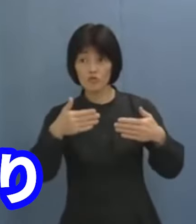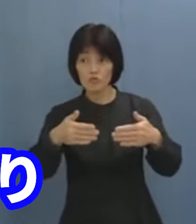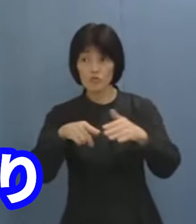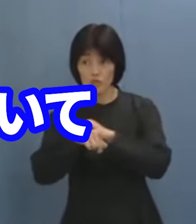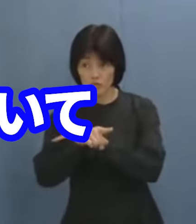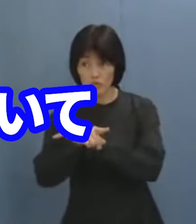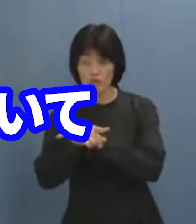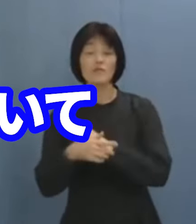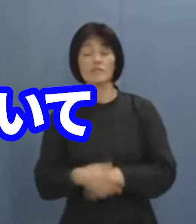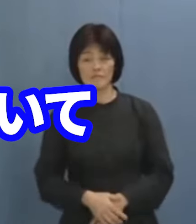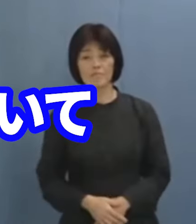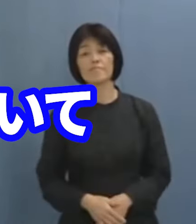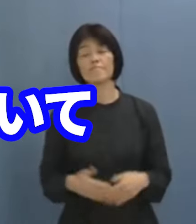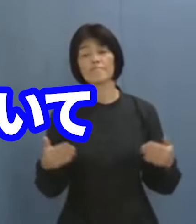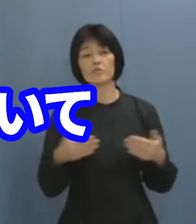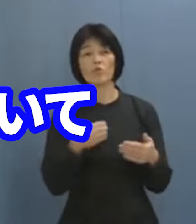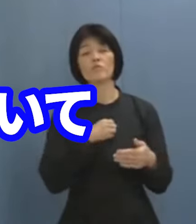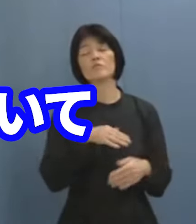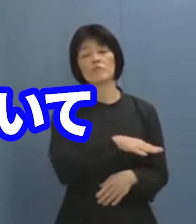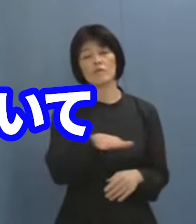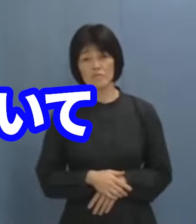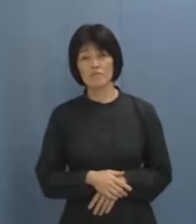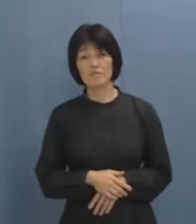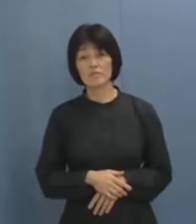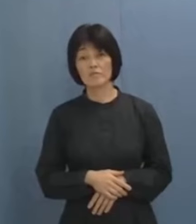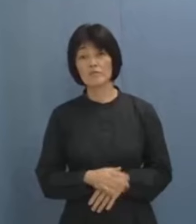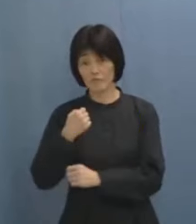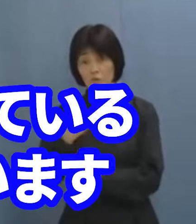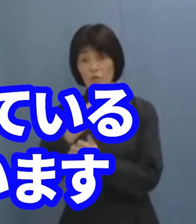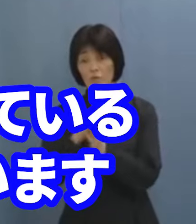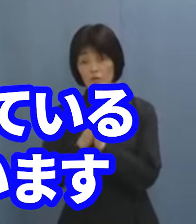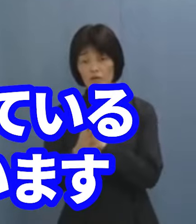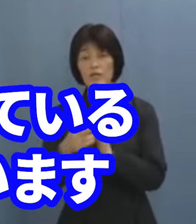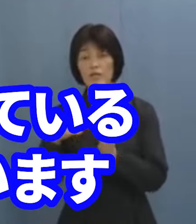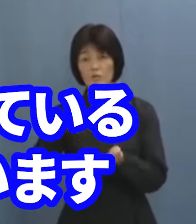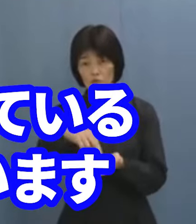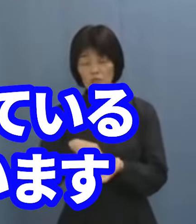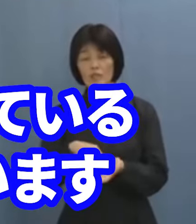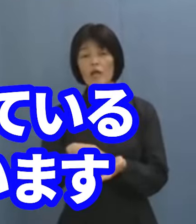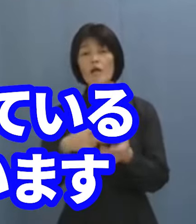しっかり日々業務やっていただいてますから、県としてはしっかり